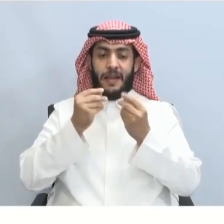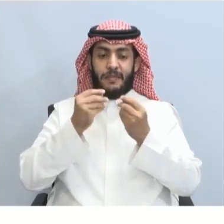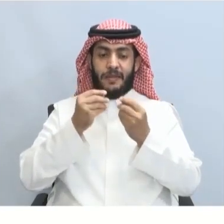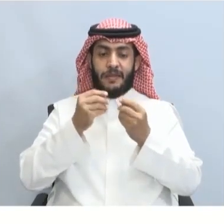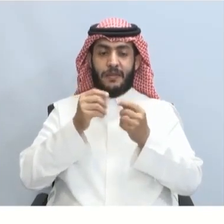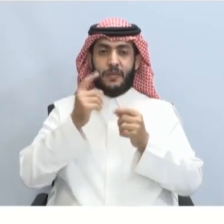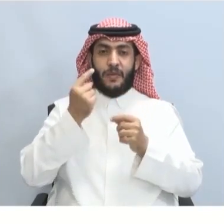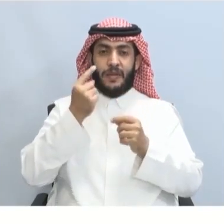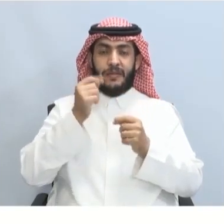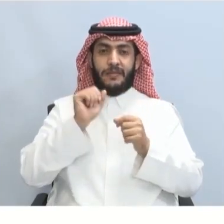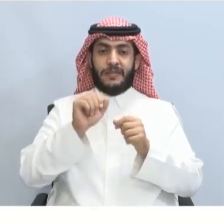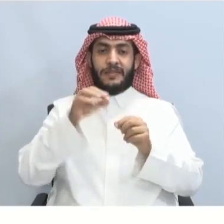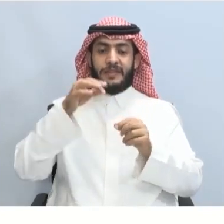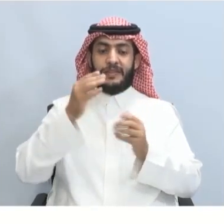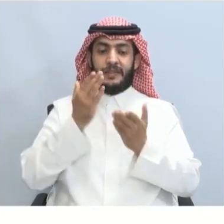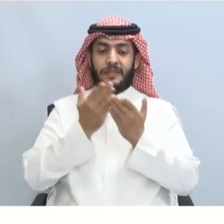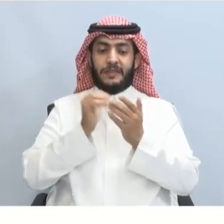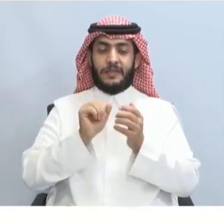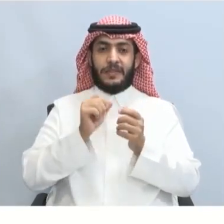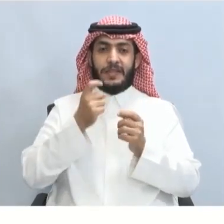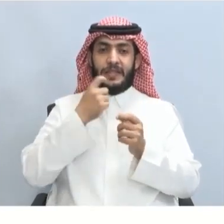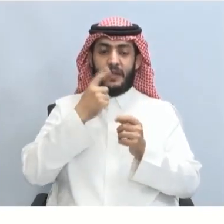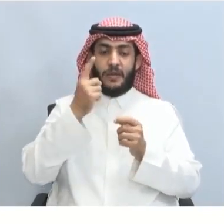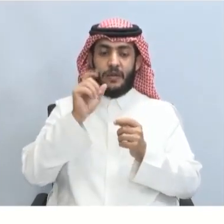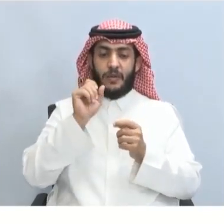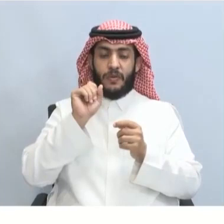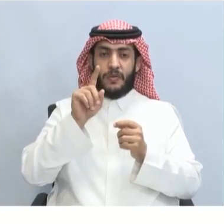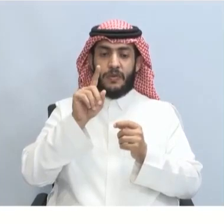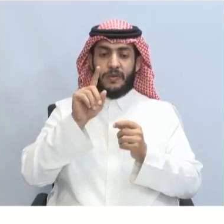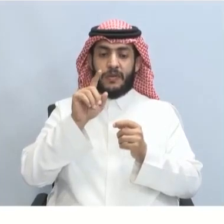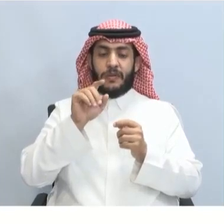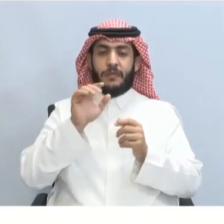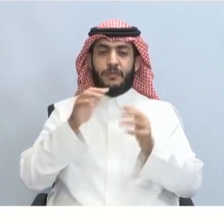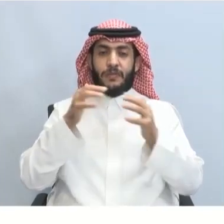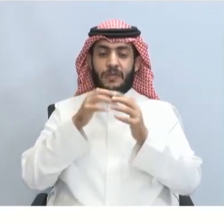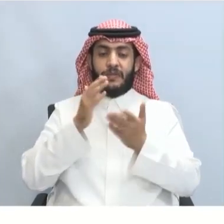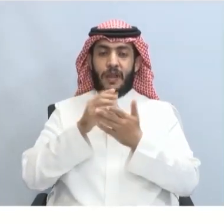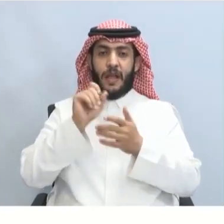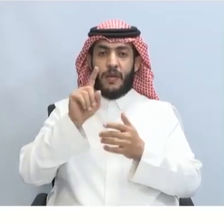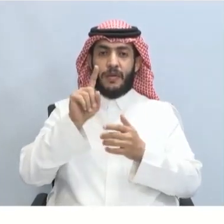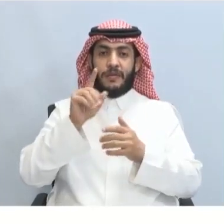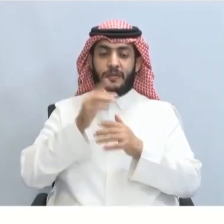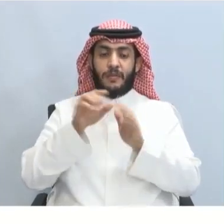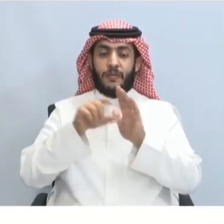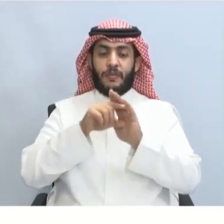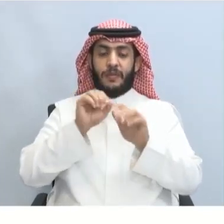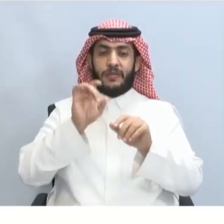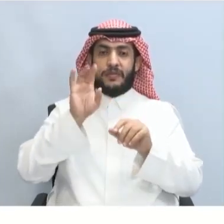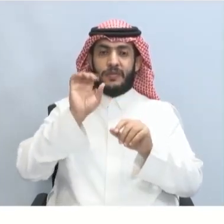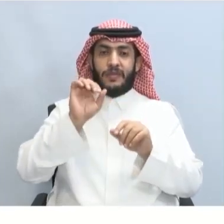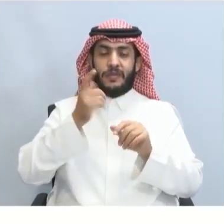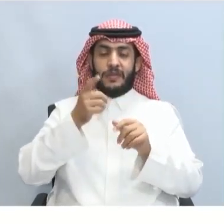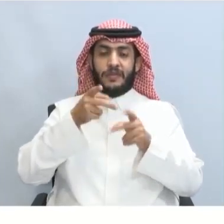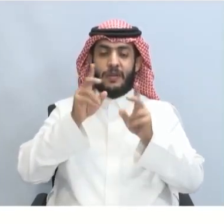واحد للصف السنه الاولى المشتركه الفصل الدراسي الاول مع موضوعنا باذن الله